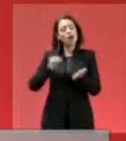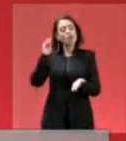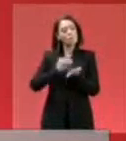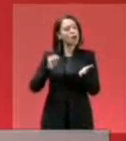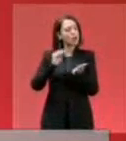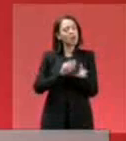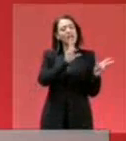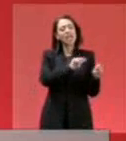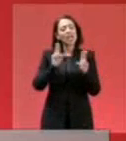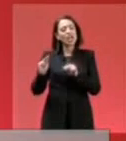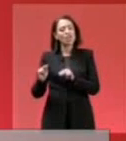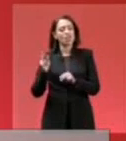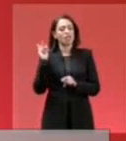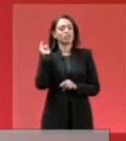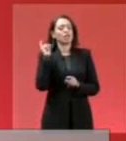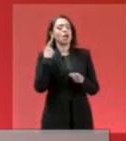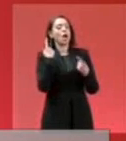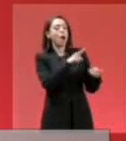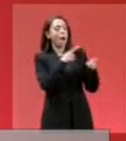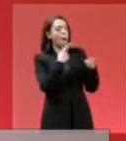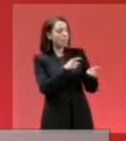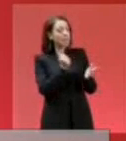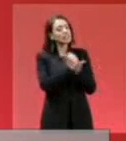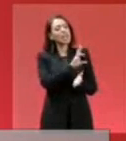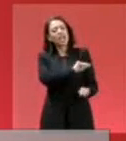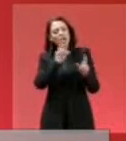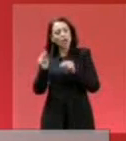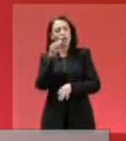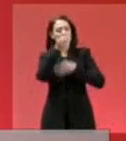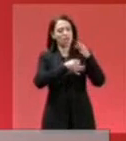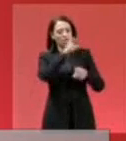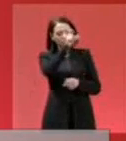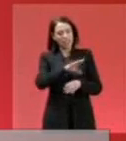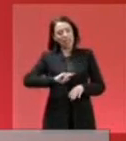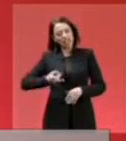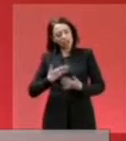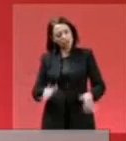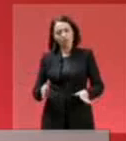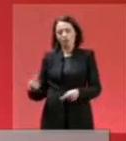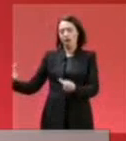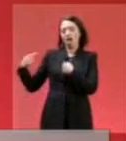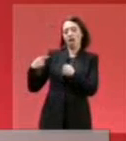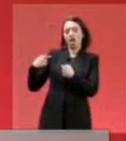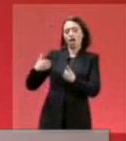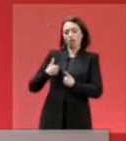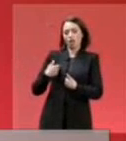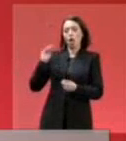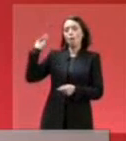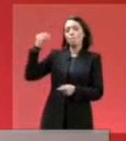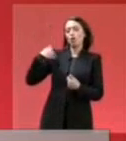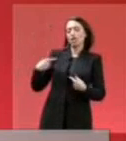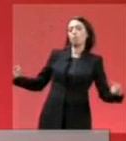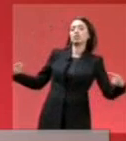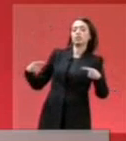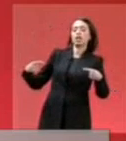τις ίδιες απειλές και τις ίδιες σχεδόν ψυχοφαντίες που έχουν ήδη εξαπολύσει εναντίον μας οι πολιτικοί μας